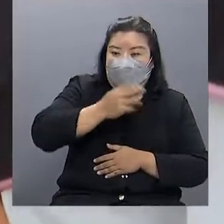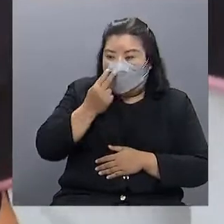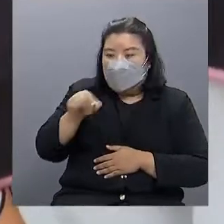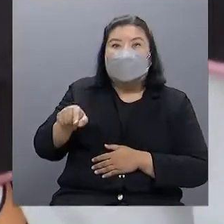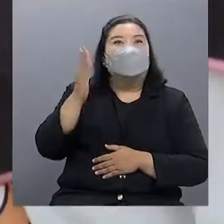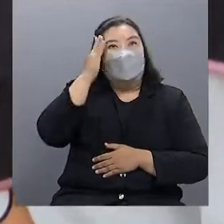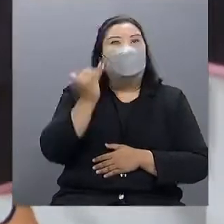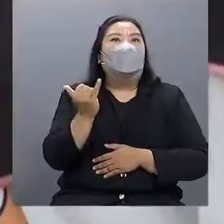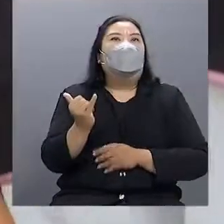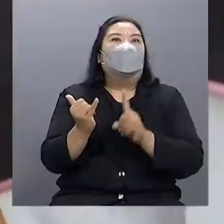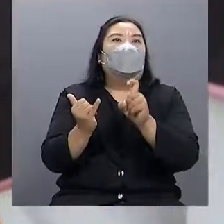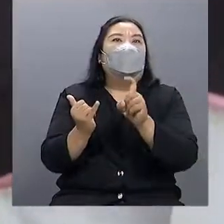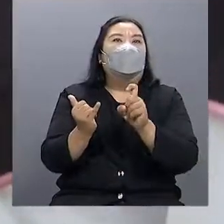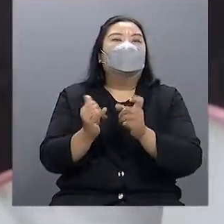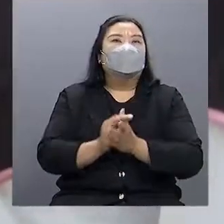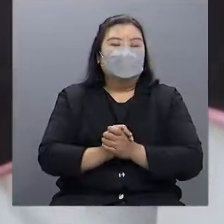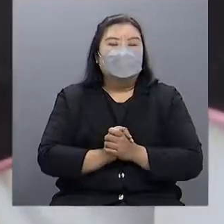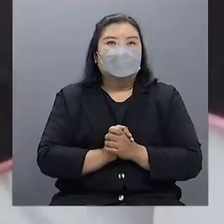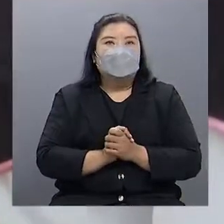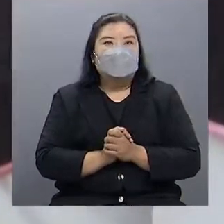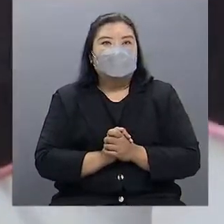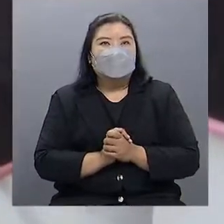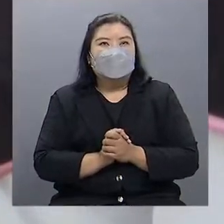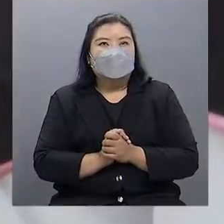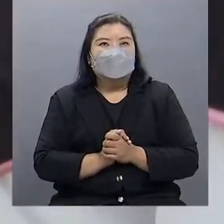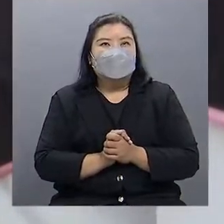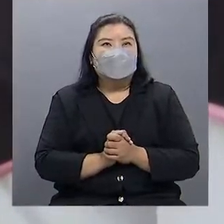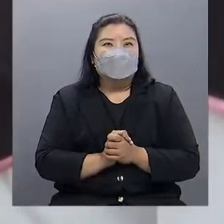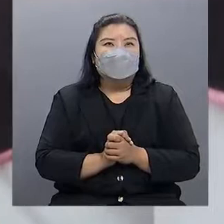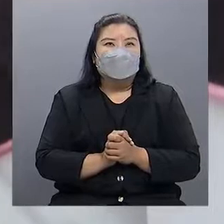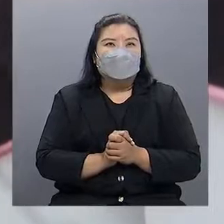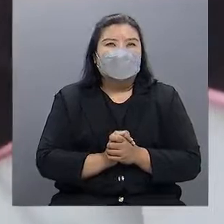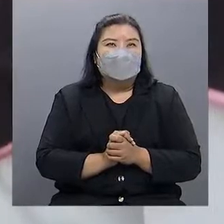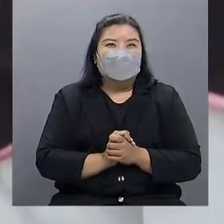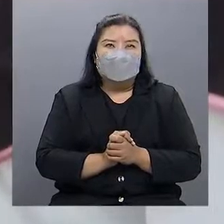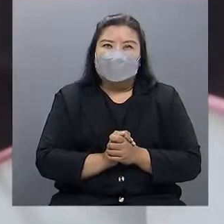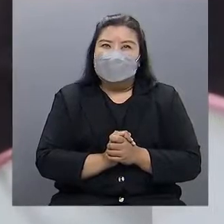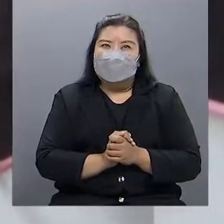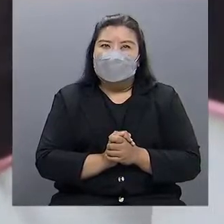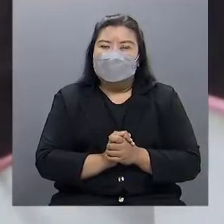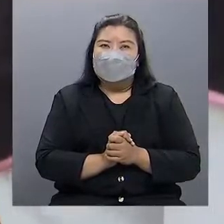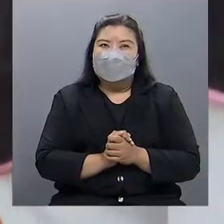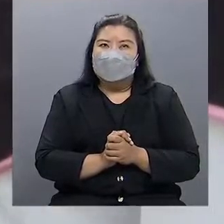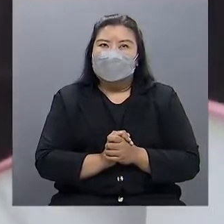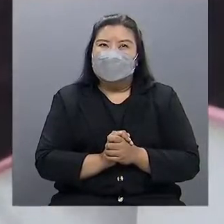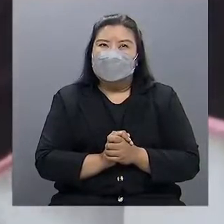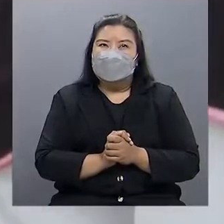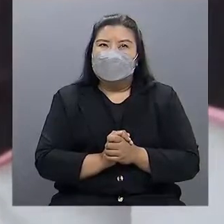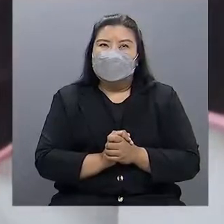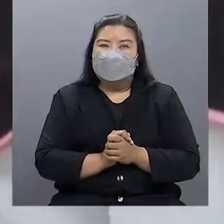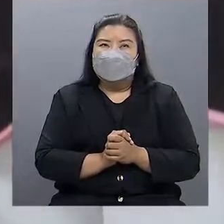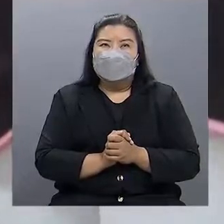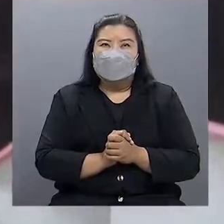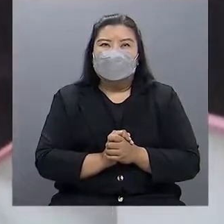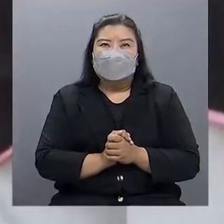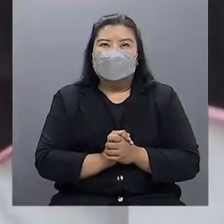ราได้ยินเสียงเราคิดอะไร ก็แรกๆคิดว่าแต่เมื่อเป็นอันนี้ระเบิดก็ตั้งแต่เกิดมาไม่เคยเจอเ